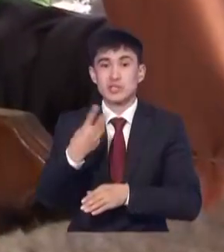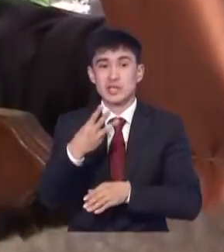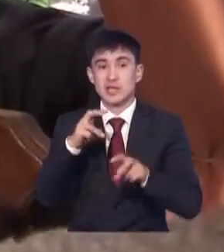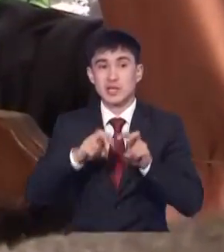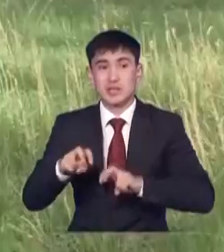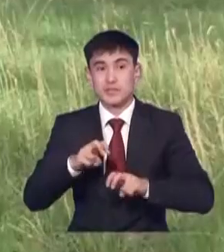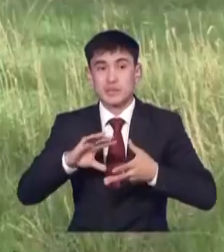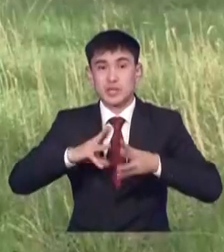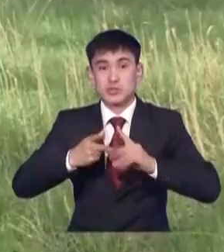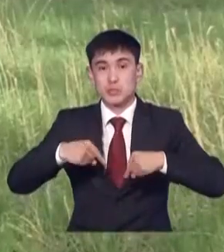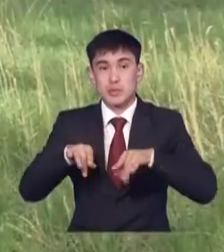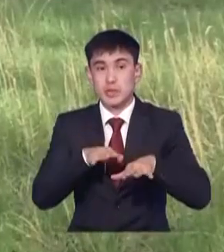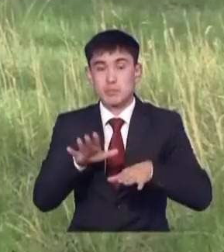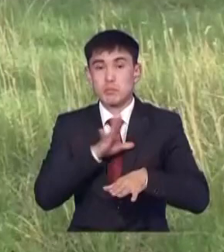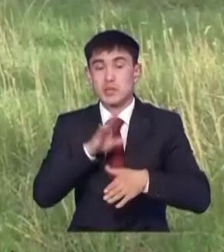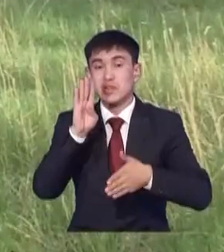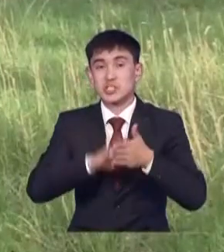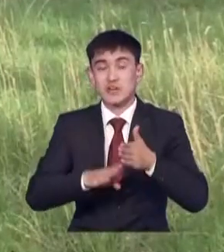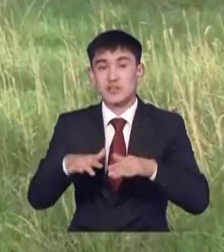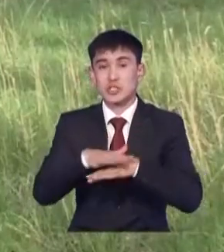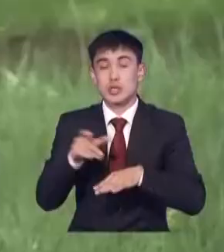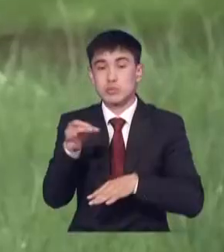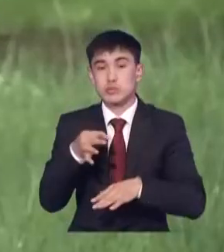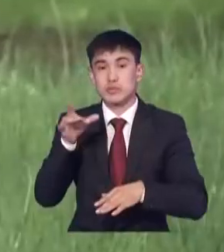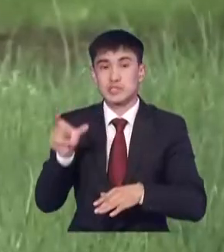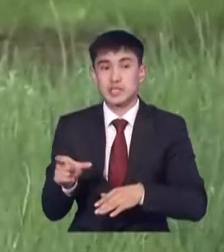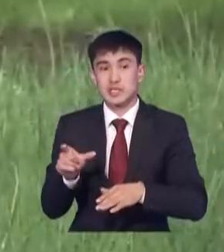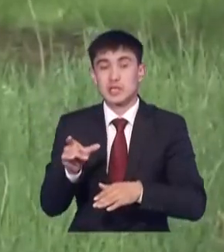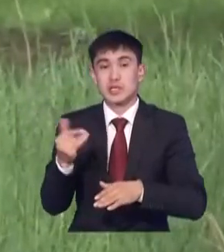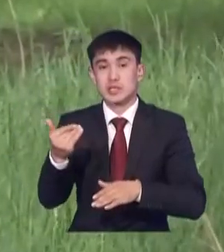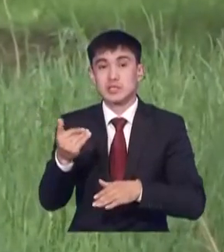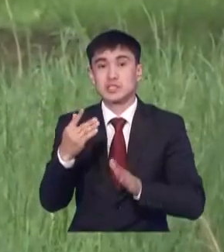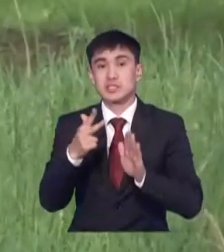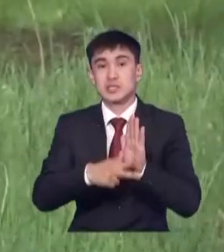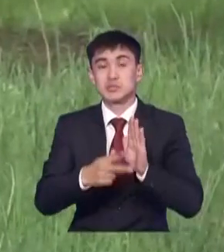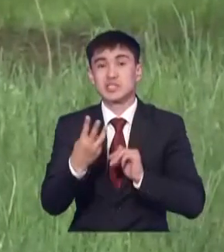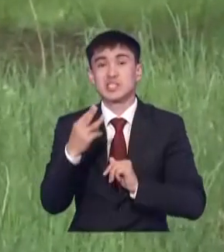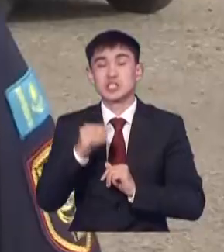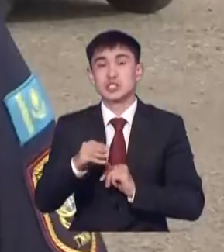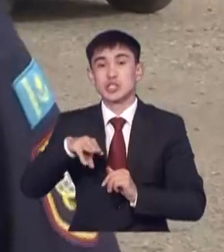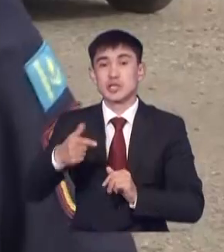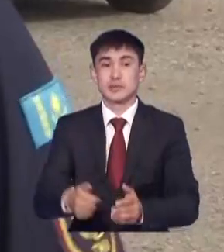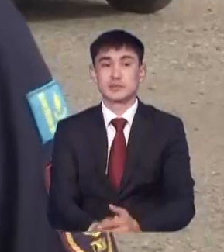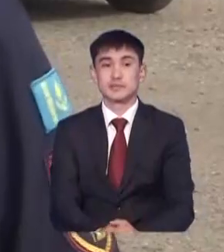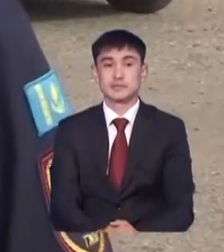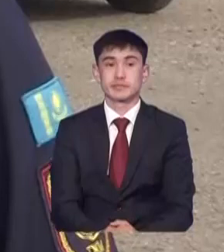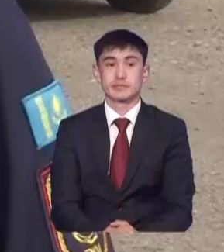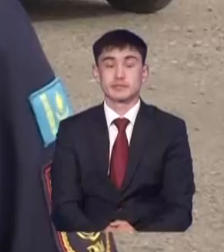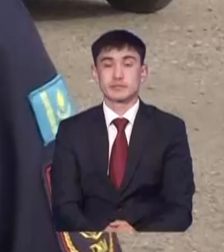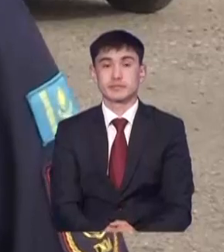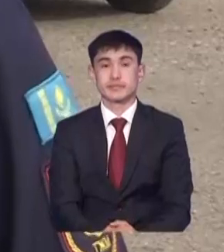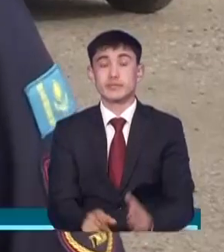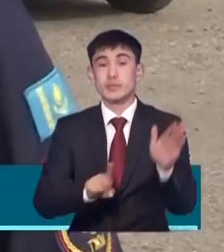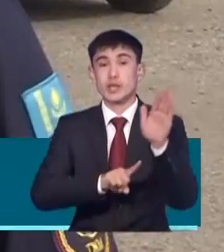результате организованных мероприятий был наложен штраф на жителя областного центра в размере более 73 тысяч тенге. С начала пожароопасного